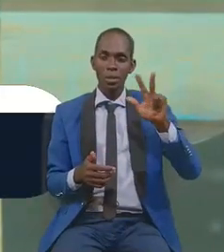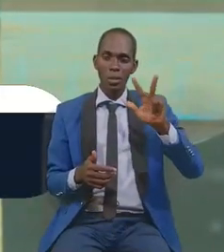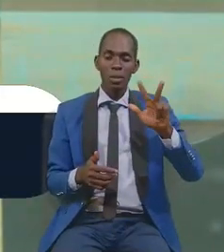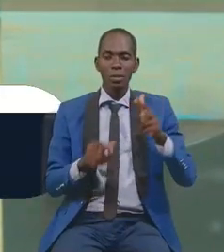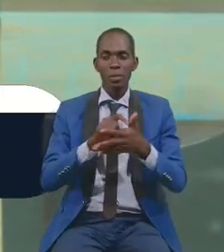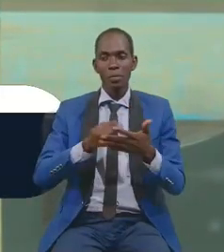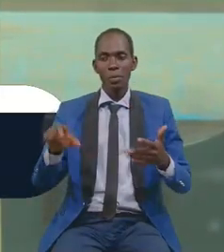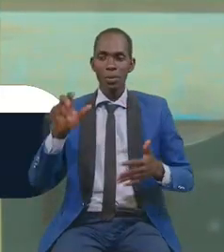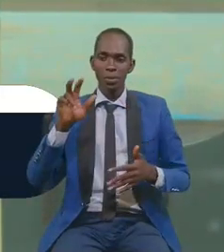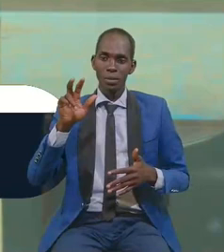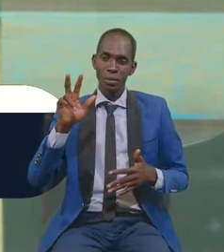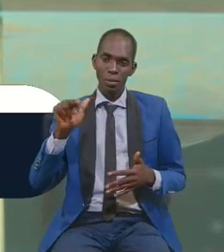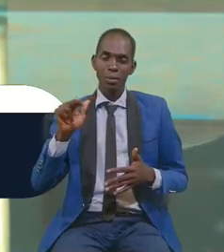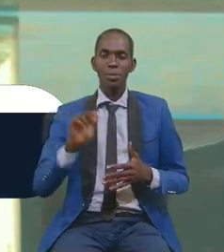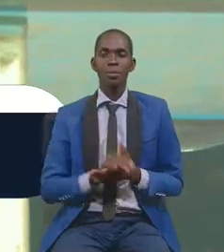Galates chapitre 3,